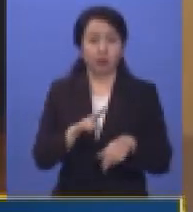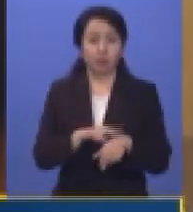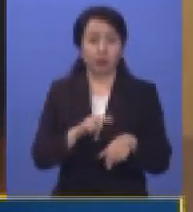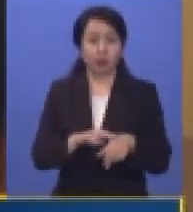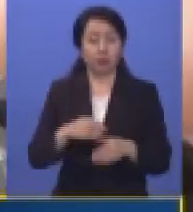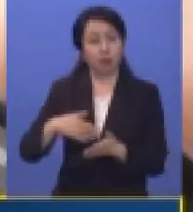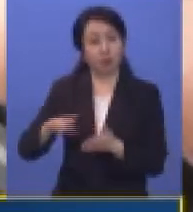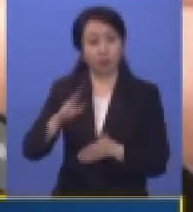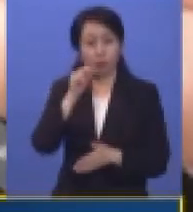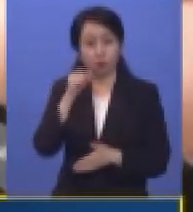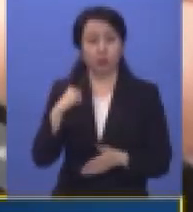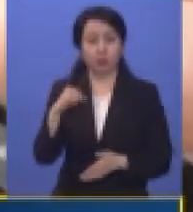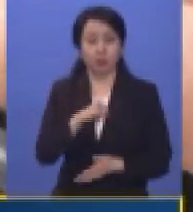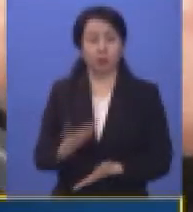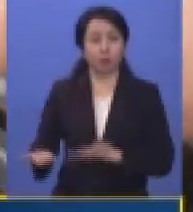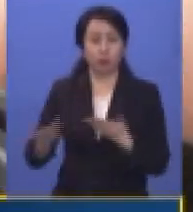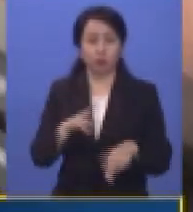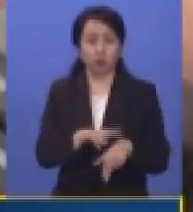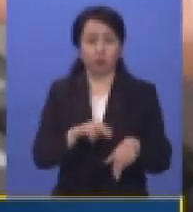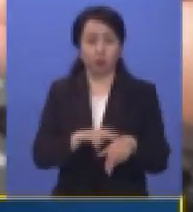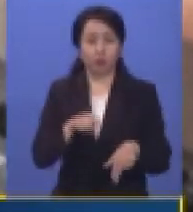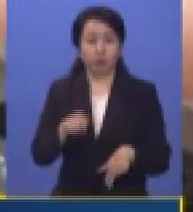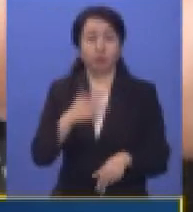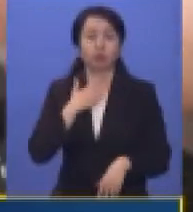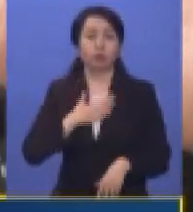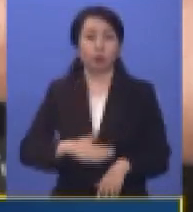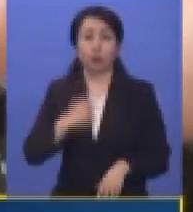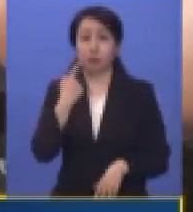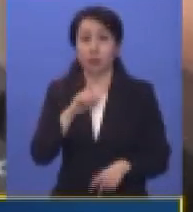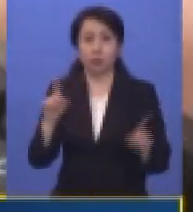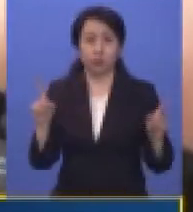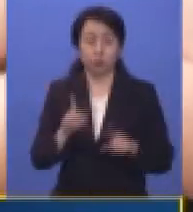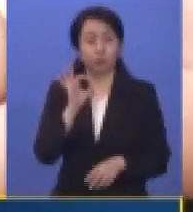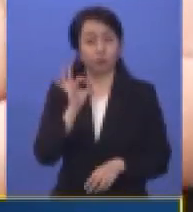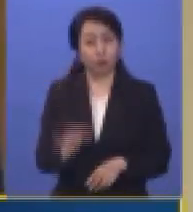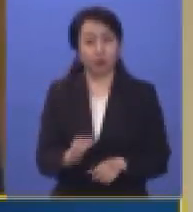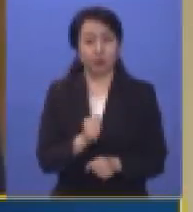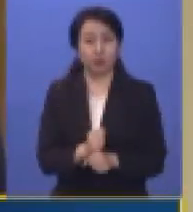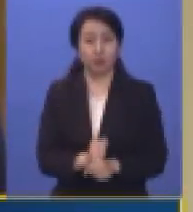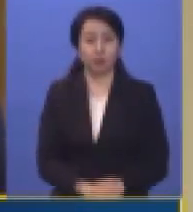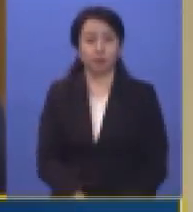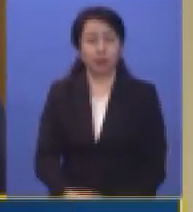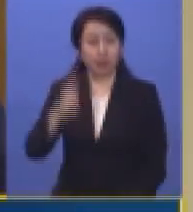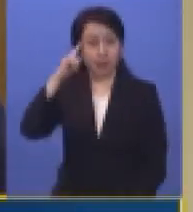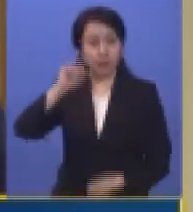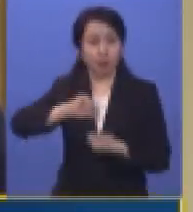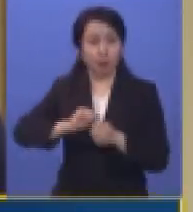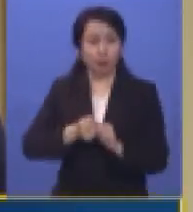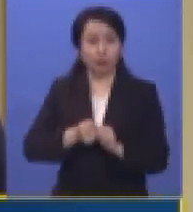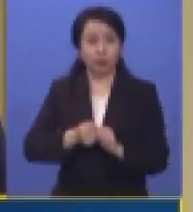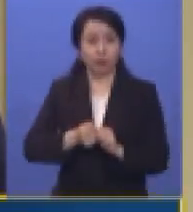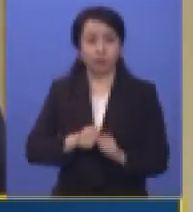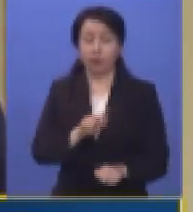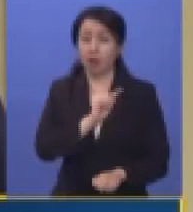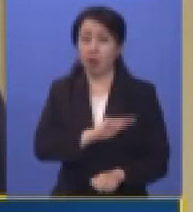отказался. Тогда мужчина сам пришел в полицию. Там его успокоили и сказали, что он поступил правильно. Запомните, ни